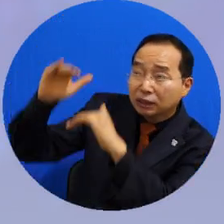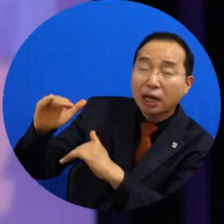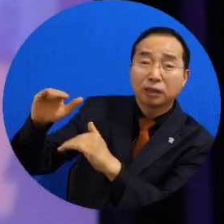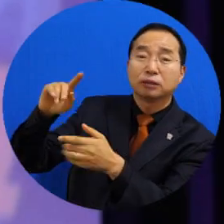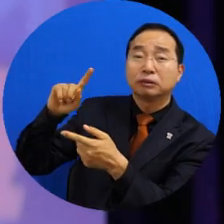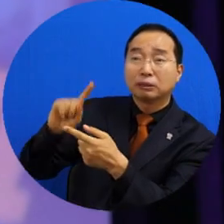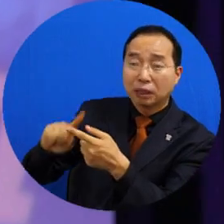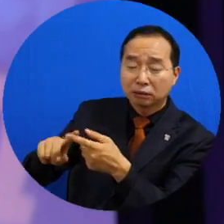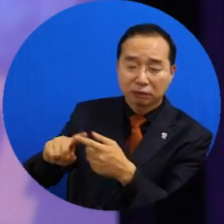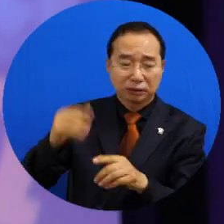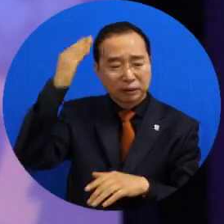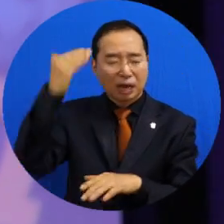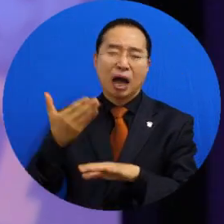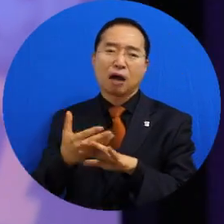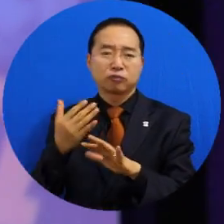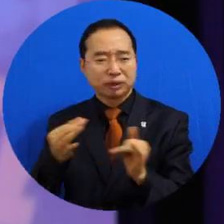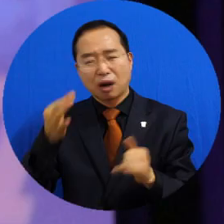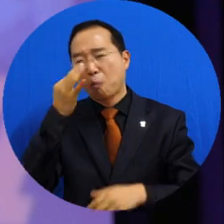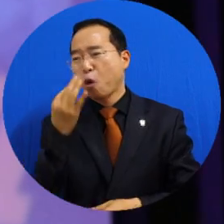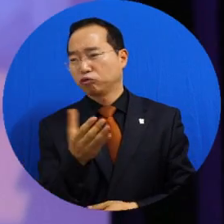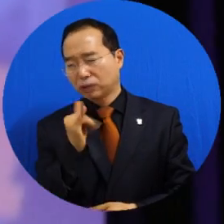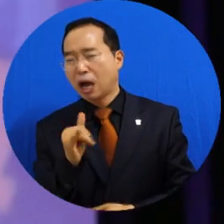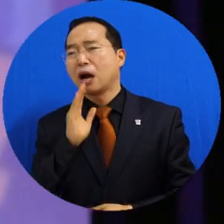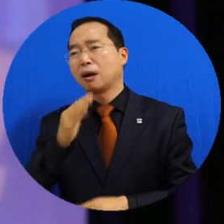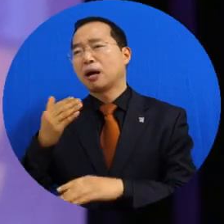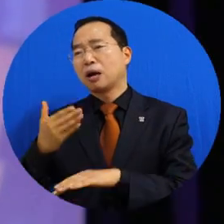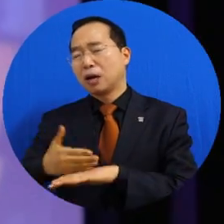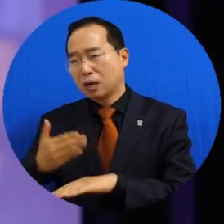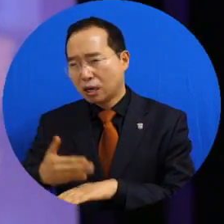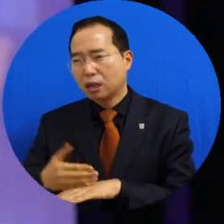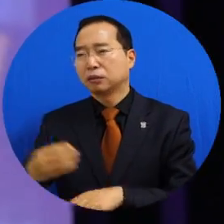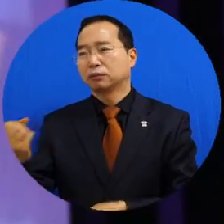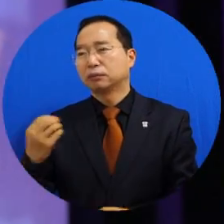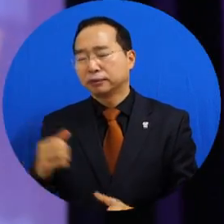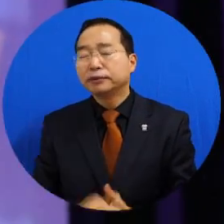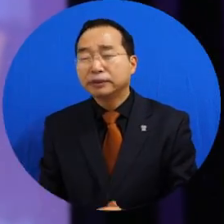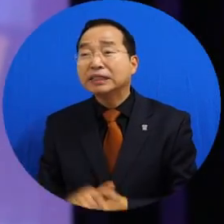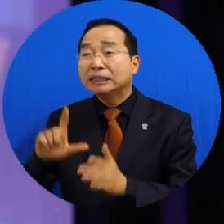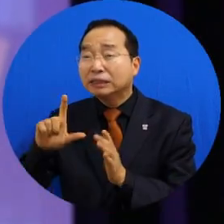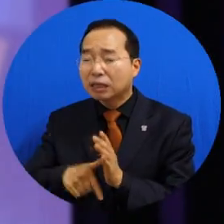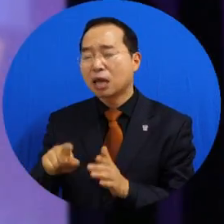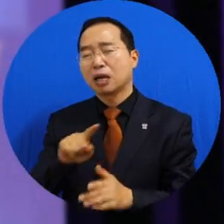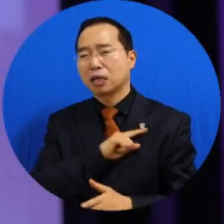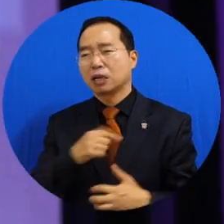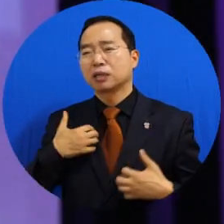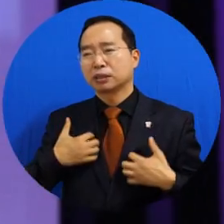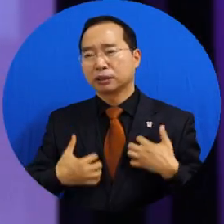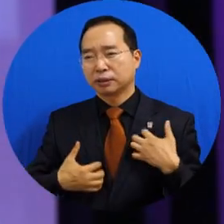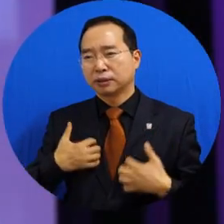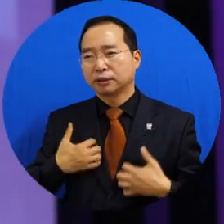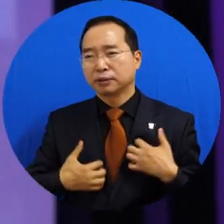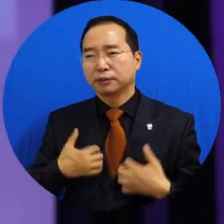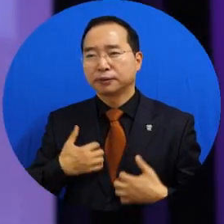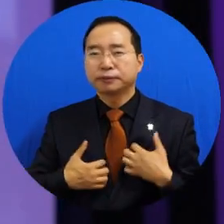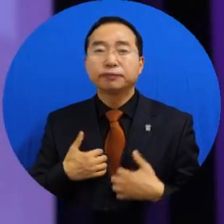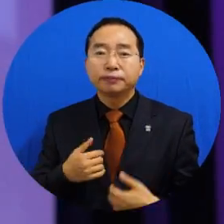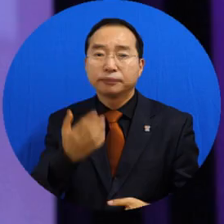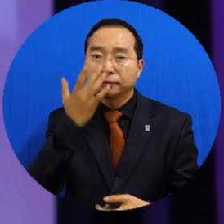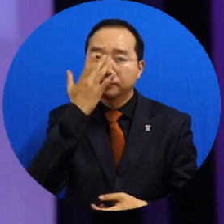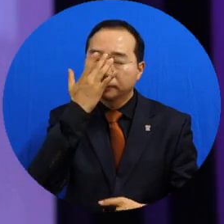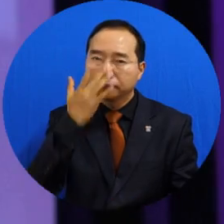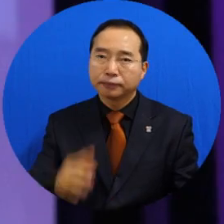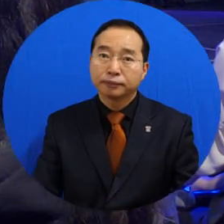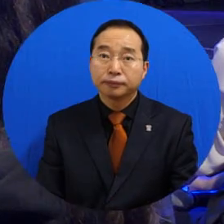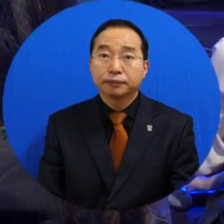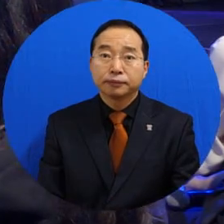스토리를 다른 한인들과 이제 공유할 수 있도록 만들어줘서 감사하다고 했을 때가 아마 가장 뿌듯하지 않았을까.